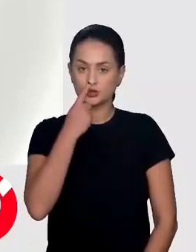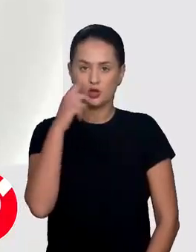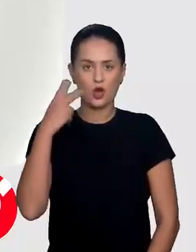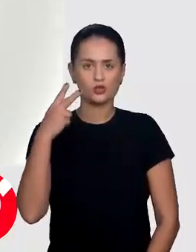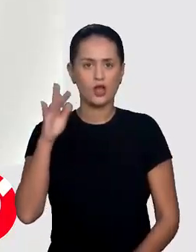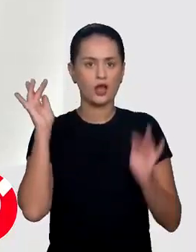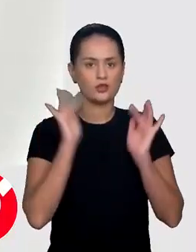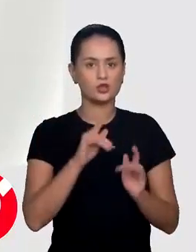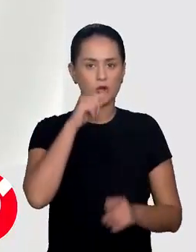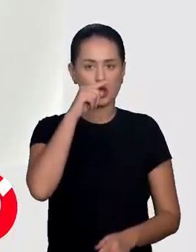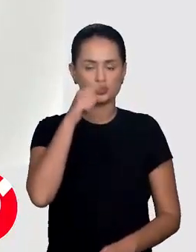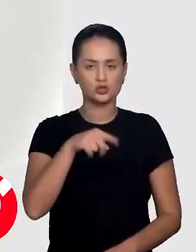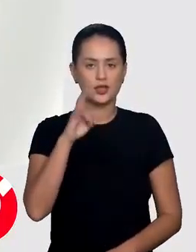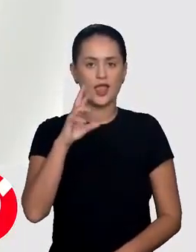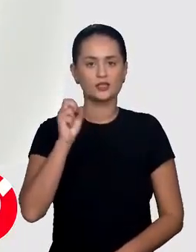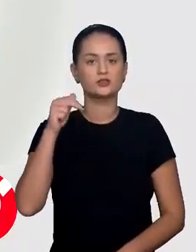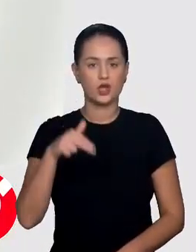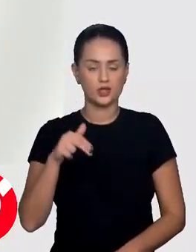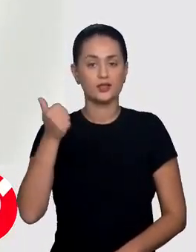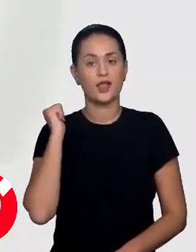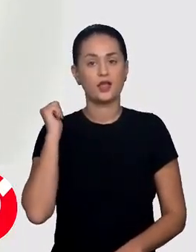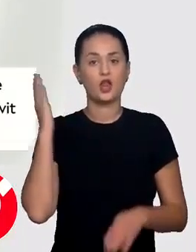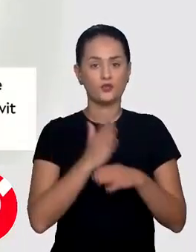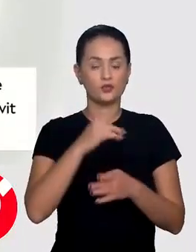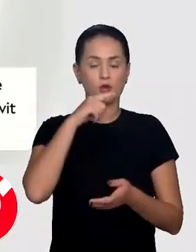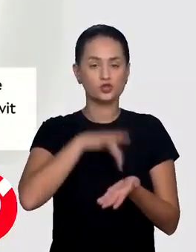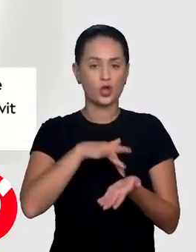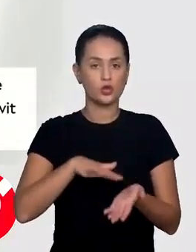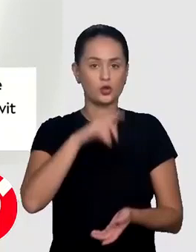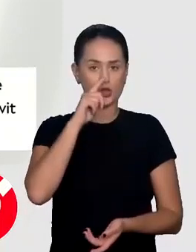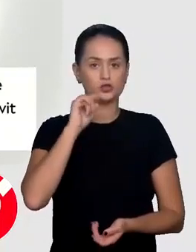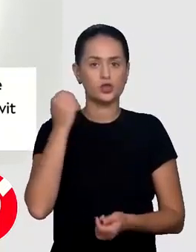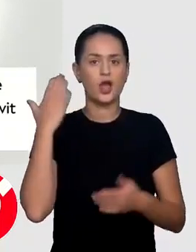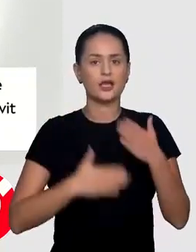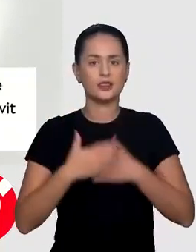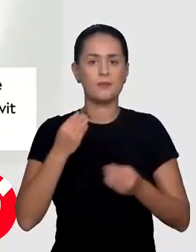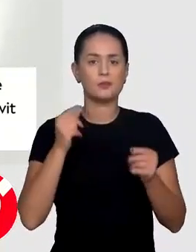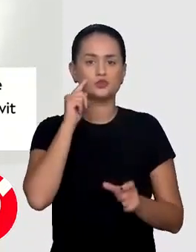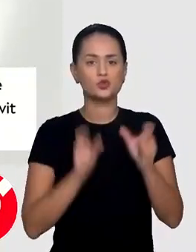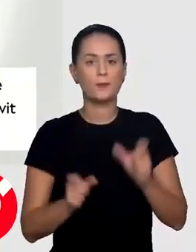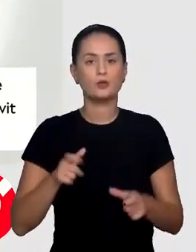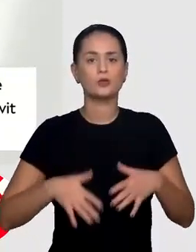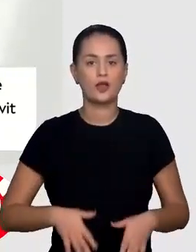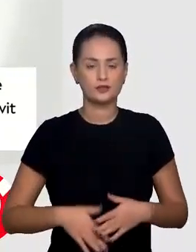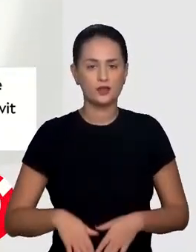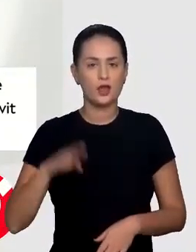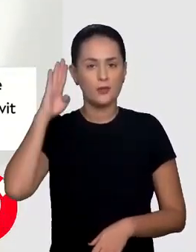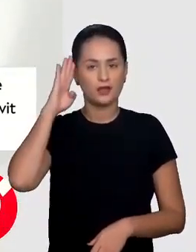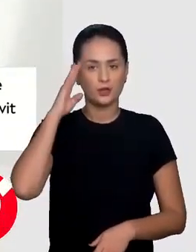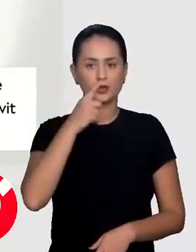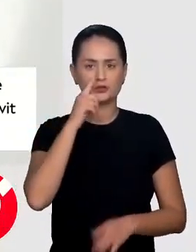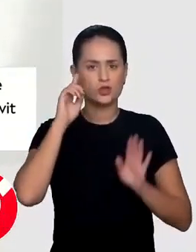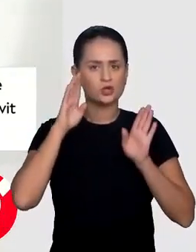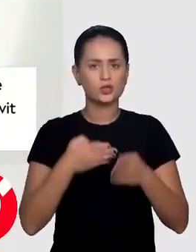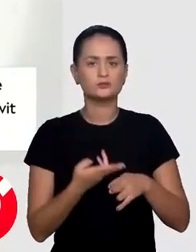Mergem la războiul de lângă graniță, când Rusia continuă să atace Hersonul după ce ieri a lovit partea centrală a orașului și a rănit mai